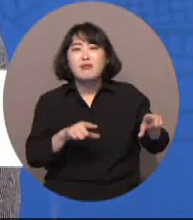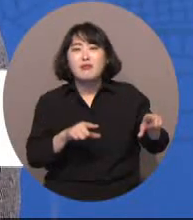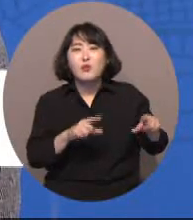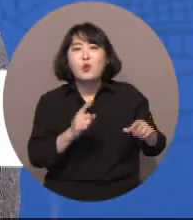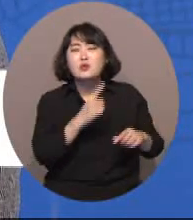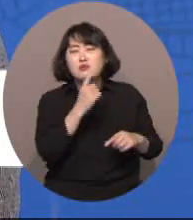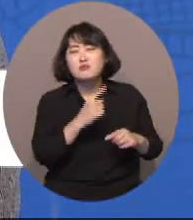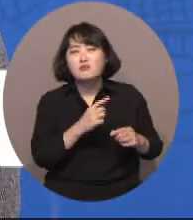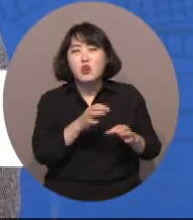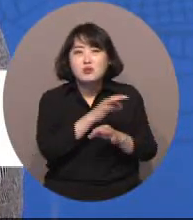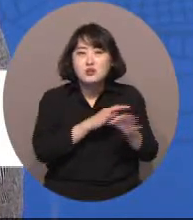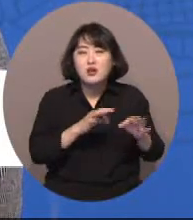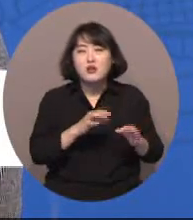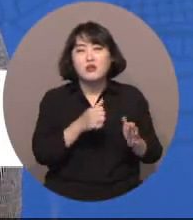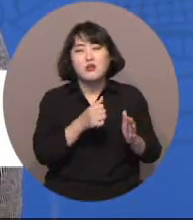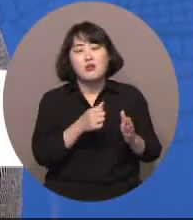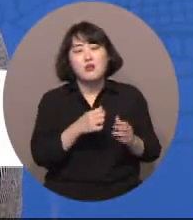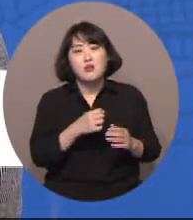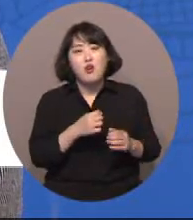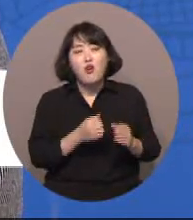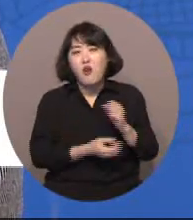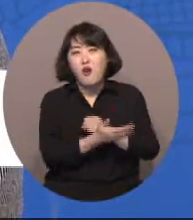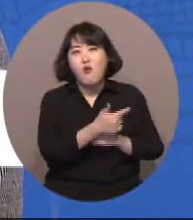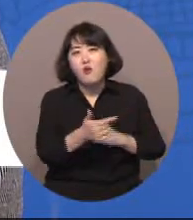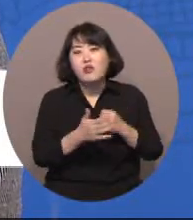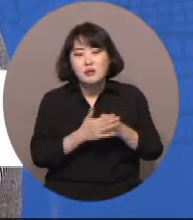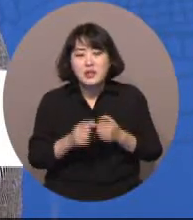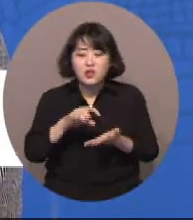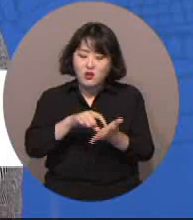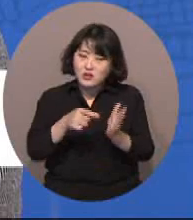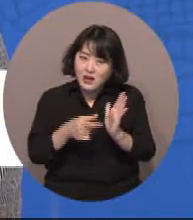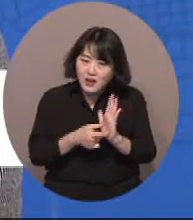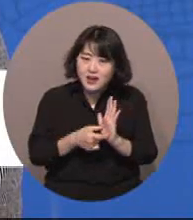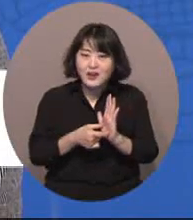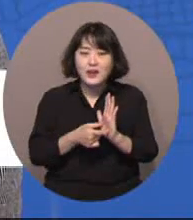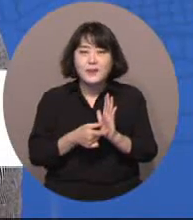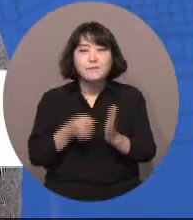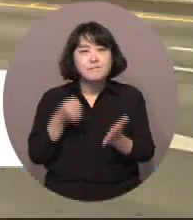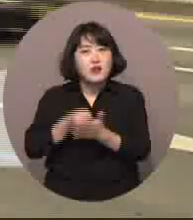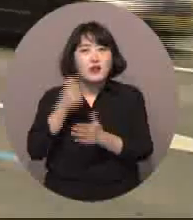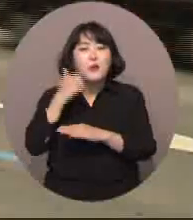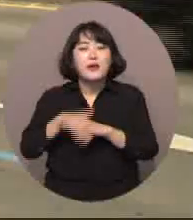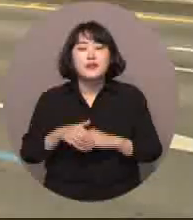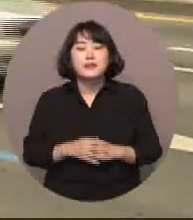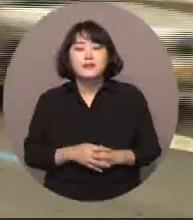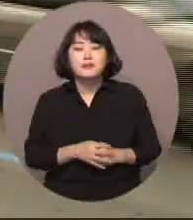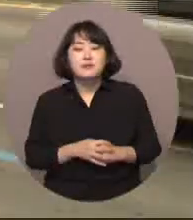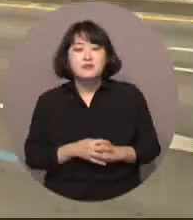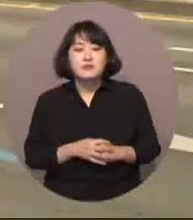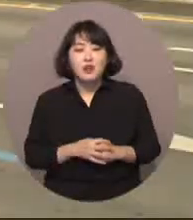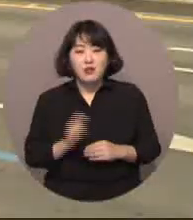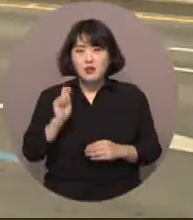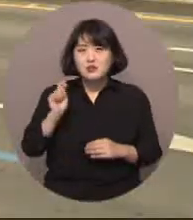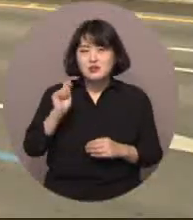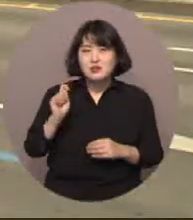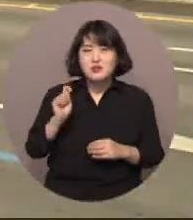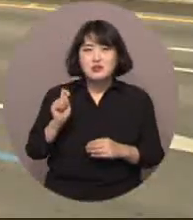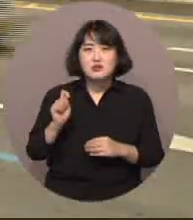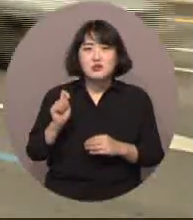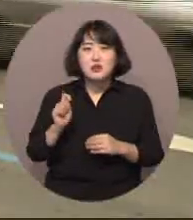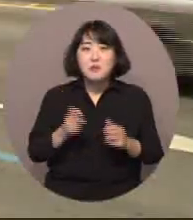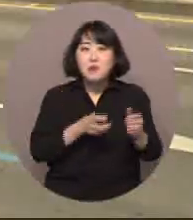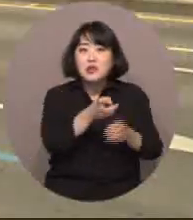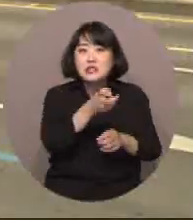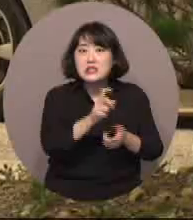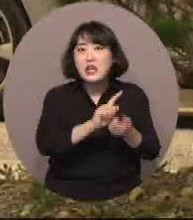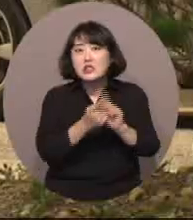무리가 있다고 판단돼서 적정한 가격으로 책정할 생각입니다. 예. 또 택시가